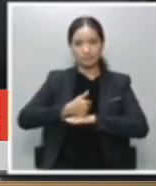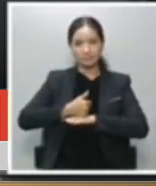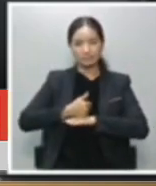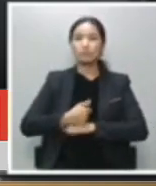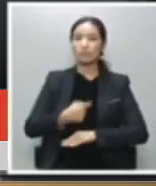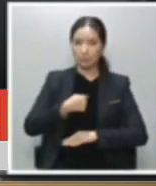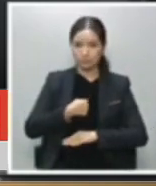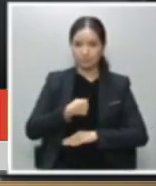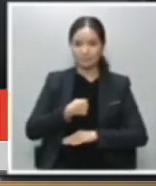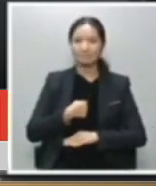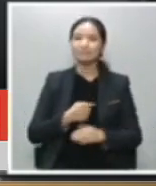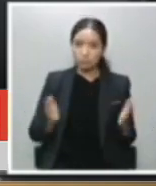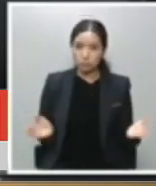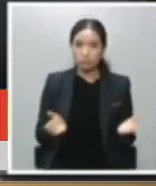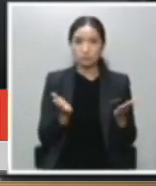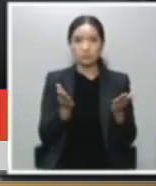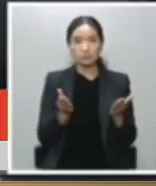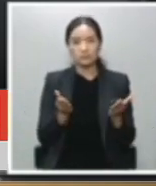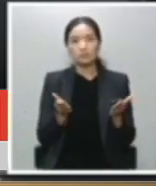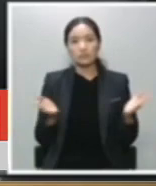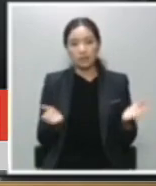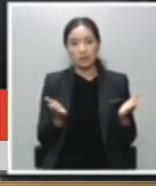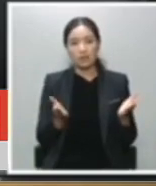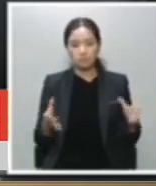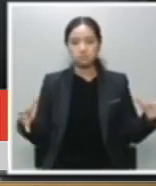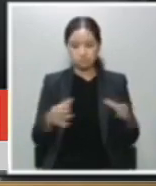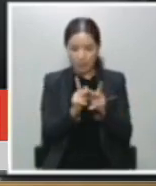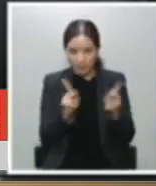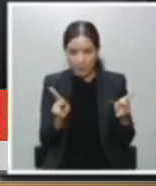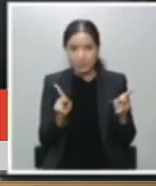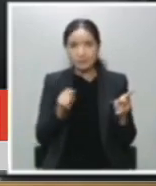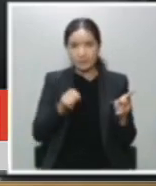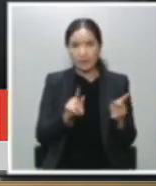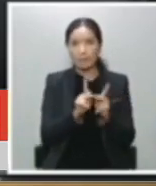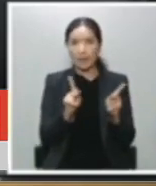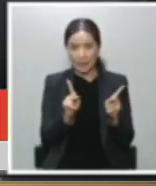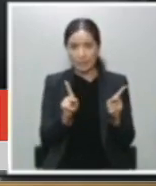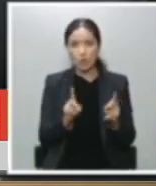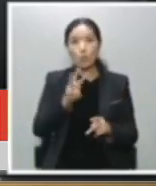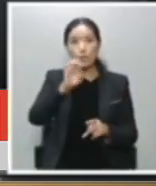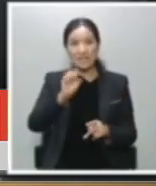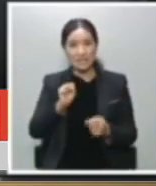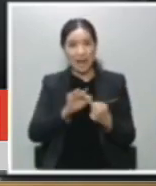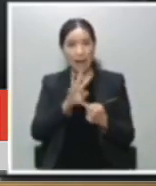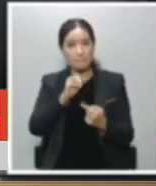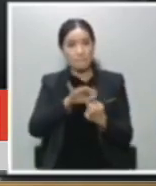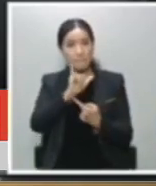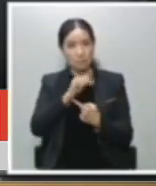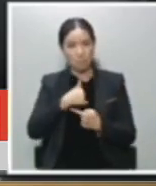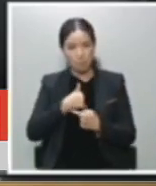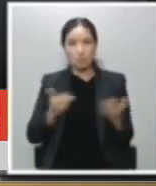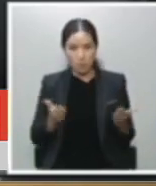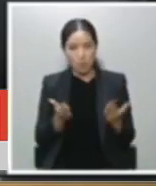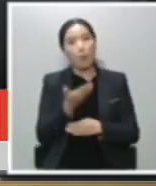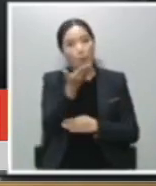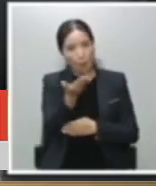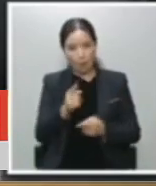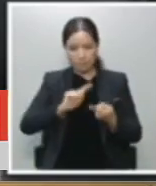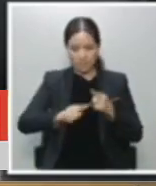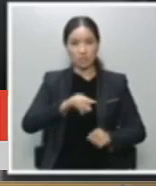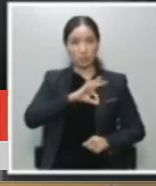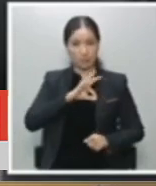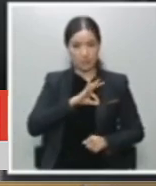ก็ผมขอสนับสนุนการตั้งคณะกรรมาธิการวิสามัญ และขอรบกวนเพื่อนส